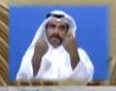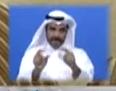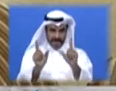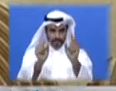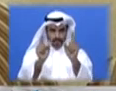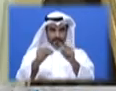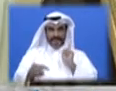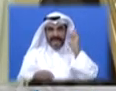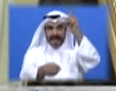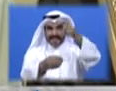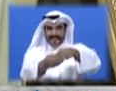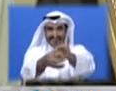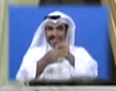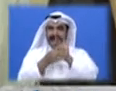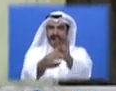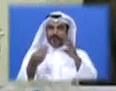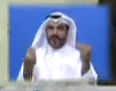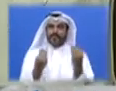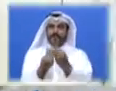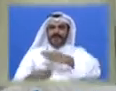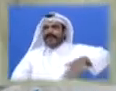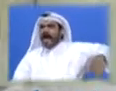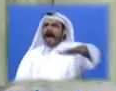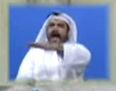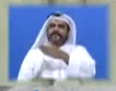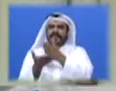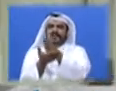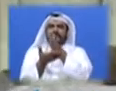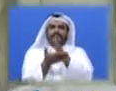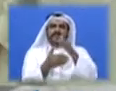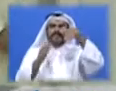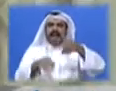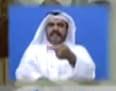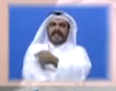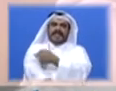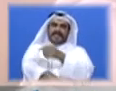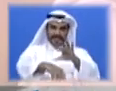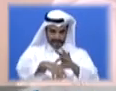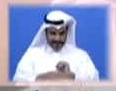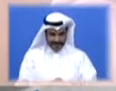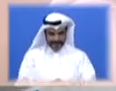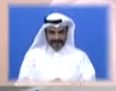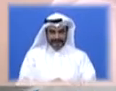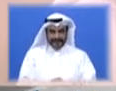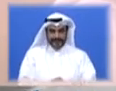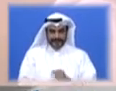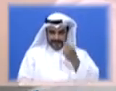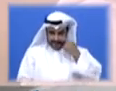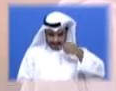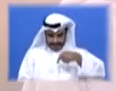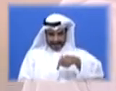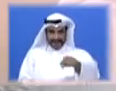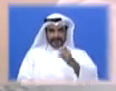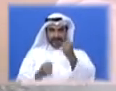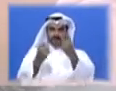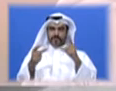من التعاون والتواصل في كافة المجالات الطبية. تم التواصل مع